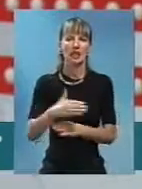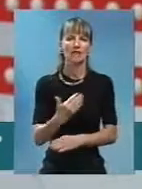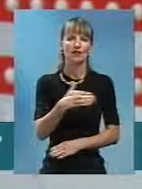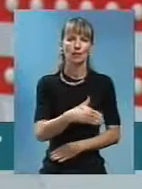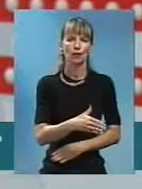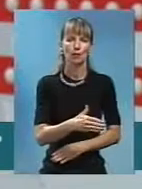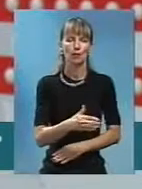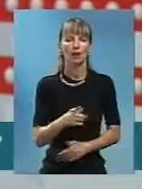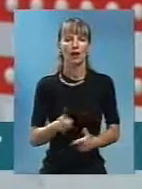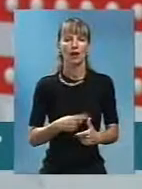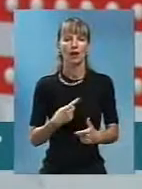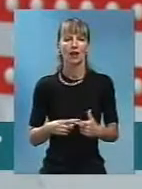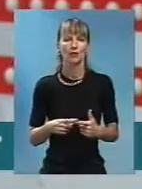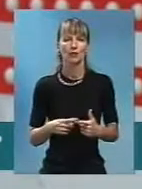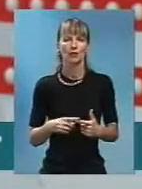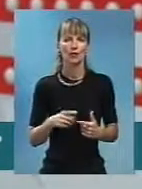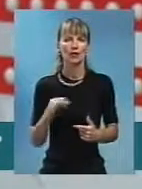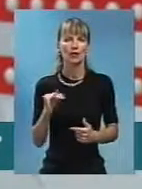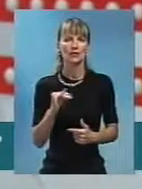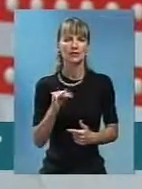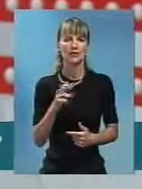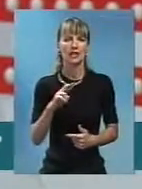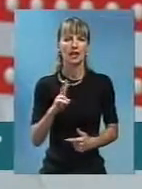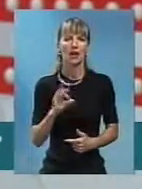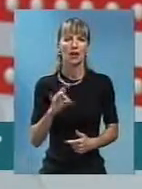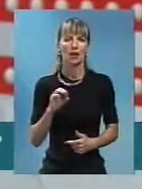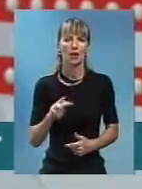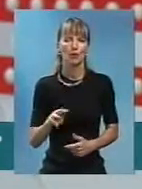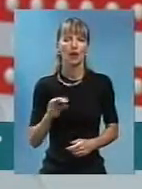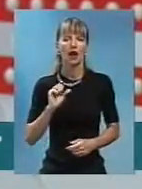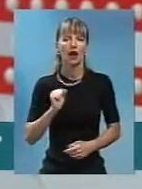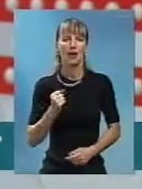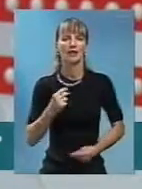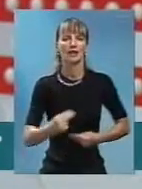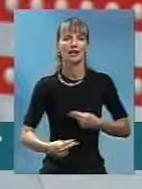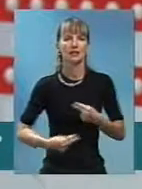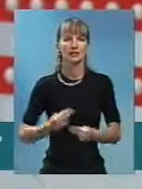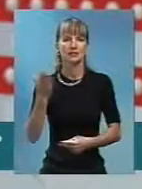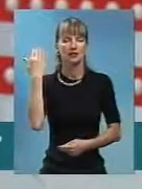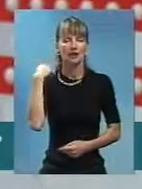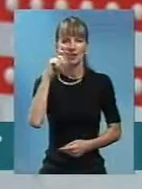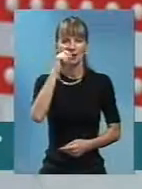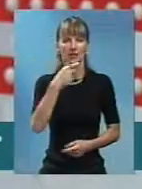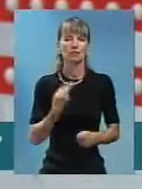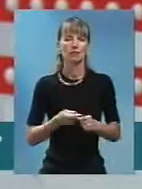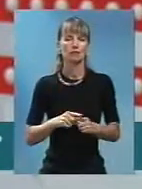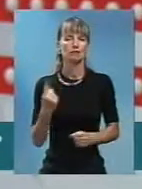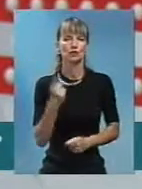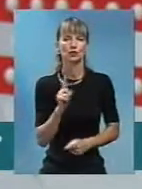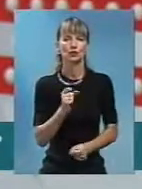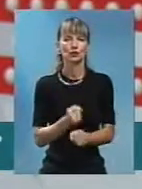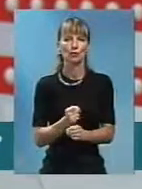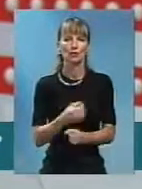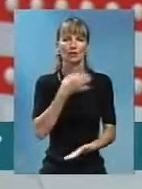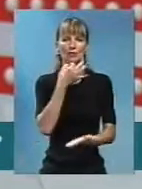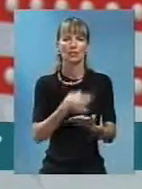або навіть з якорем. А традиція йде з давньої Греції. Тож ми перше, що зробили,